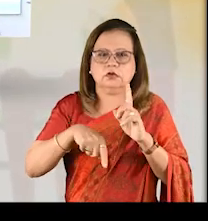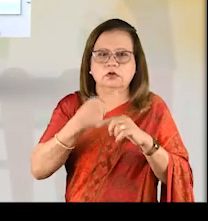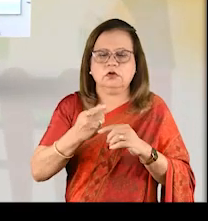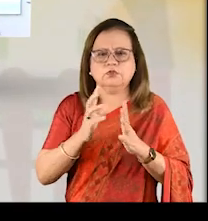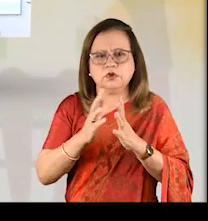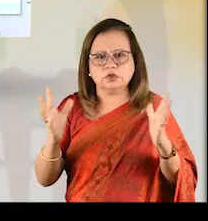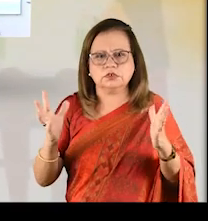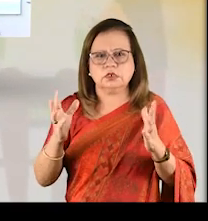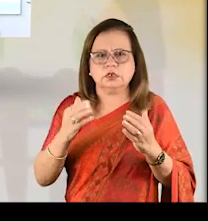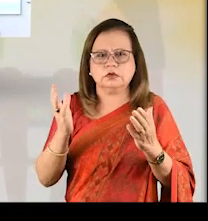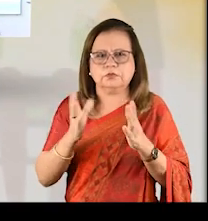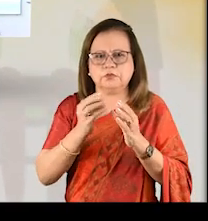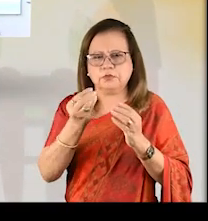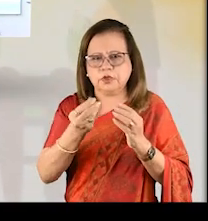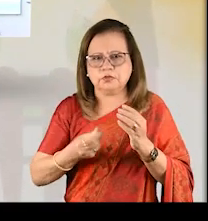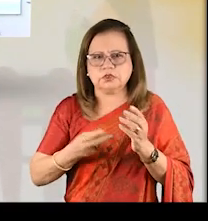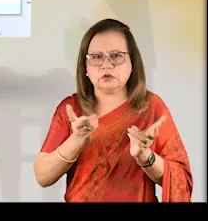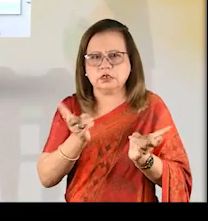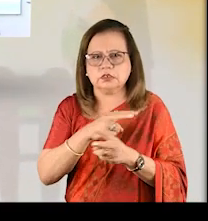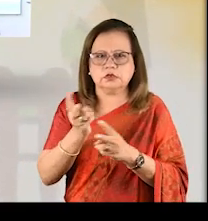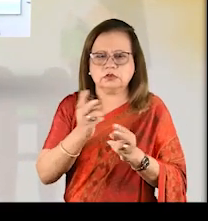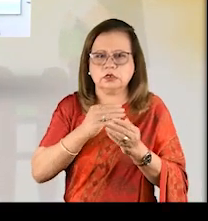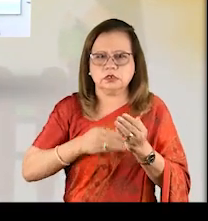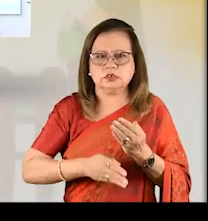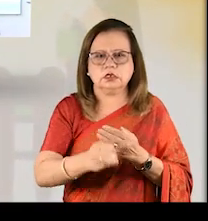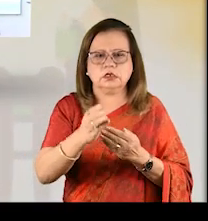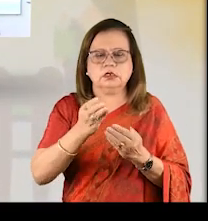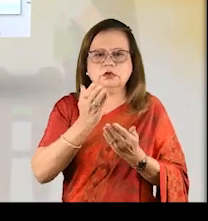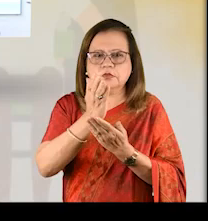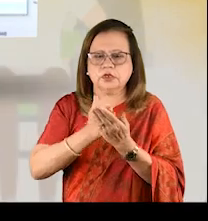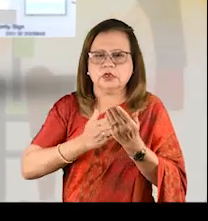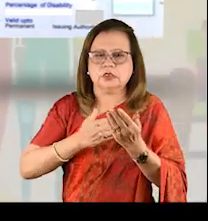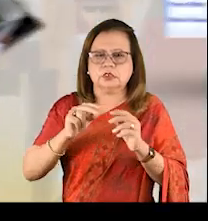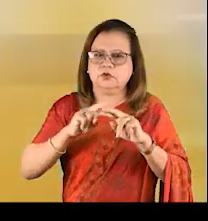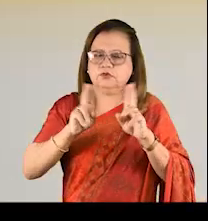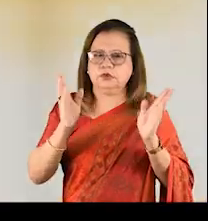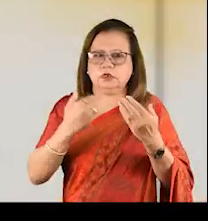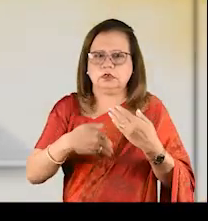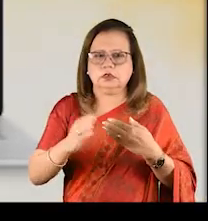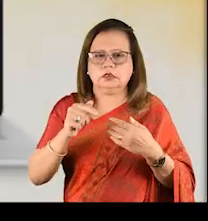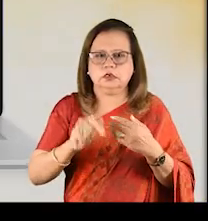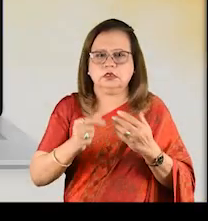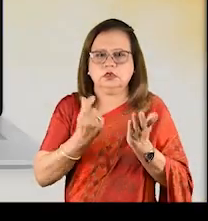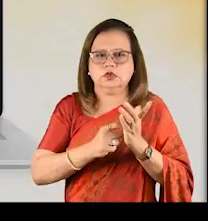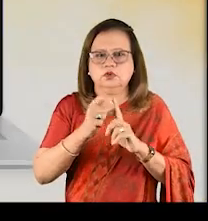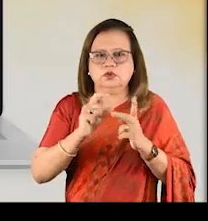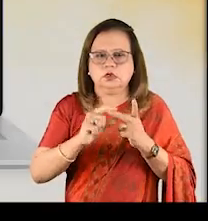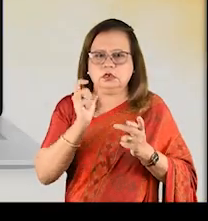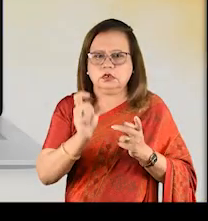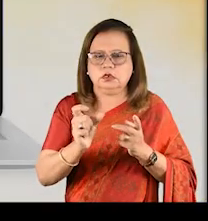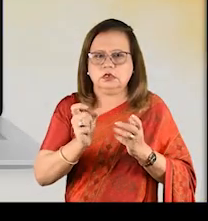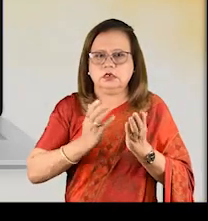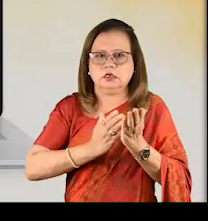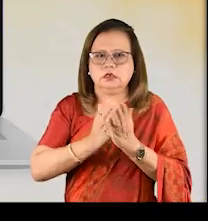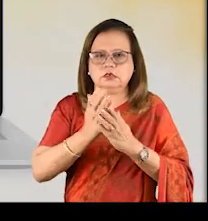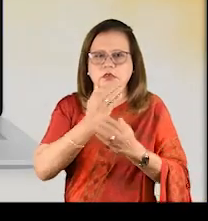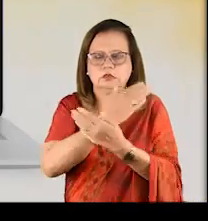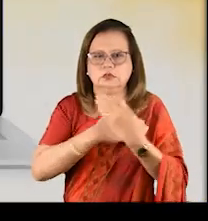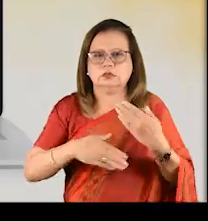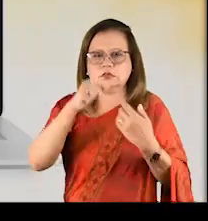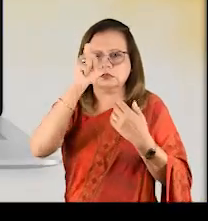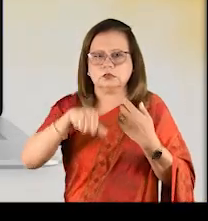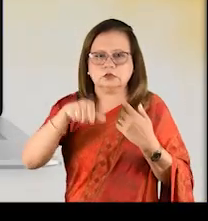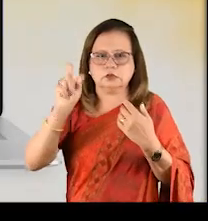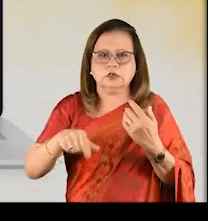सारे दस्तावेजों को इधर उधर ले जाने की प्रक्रिया से देगा मुक्ति। UDID कार्ड के लिए दिव्यांगजनों